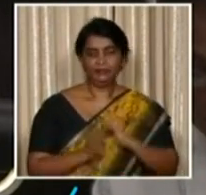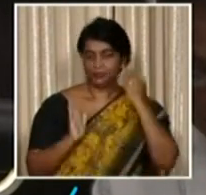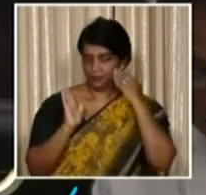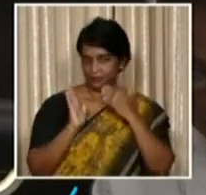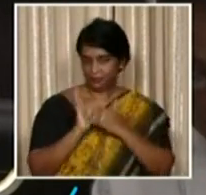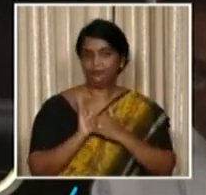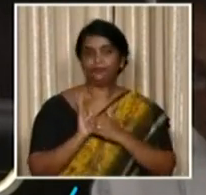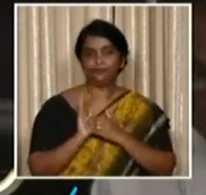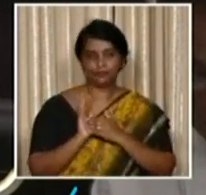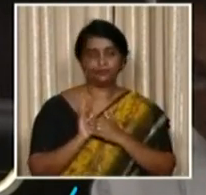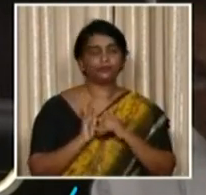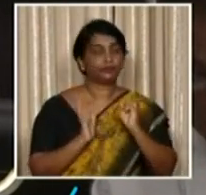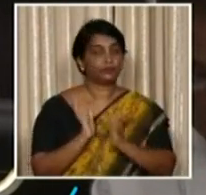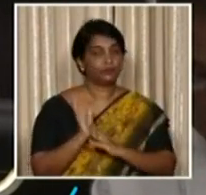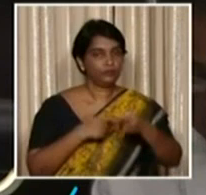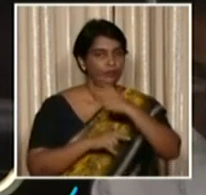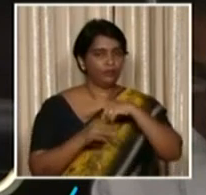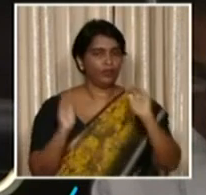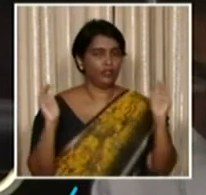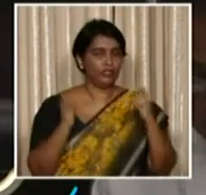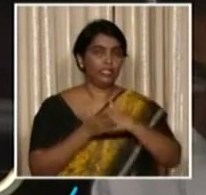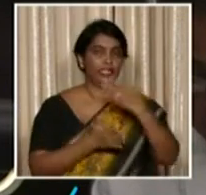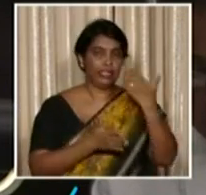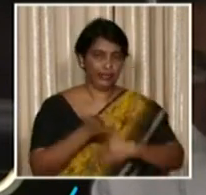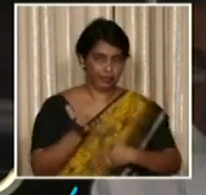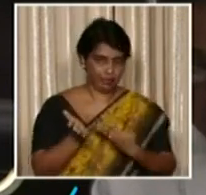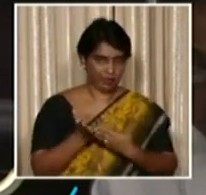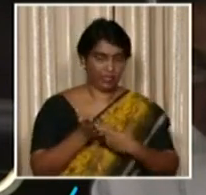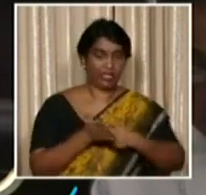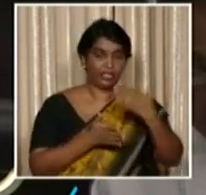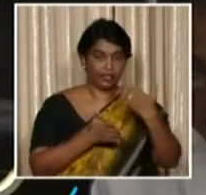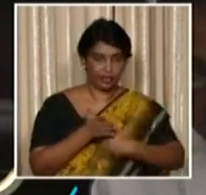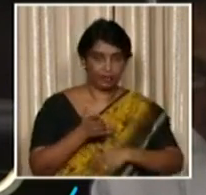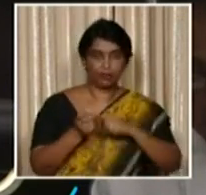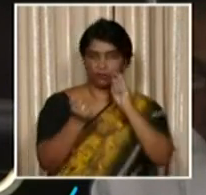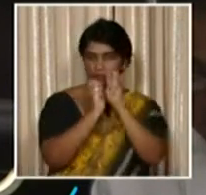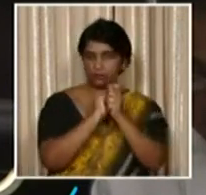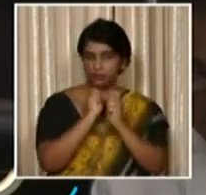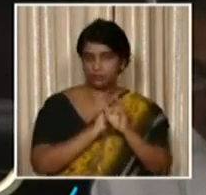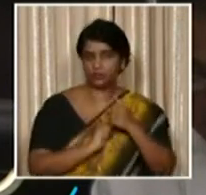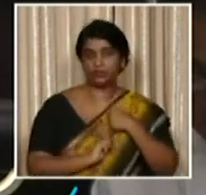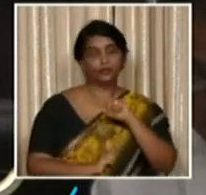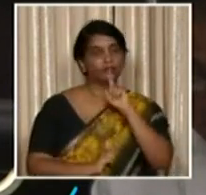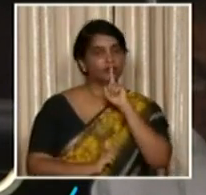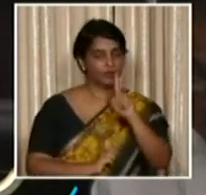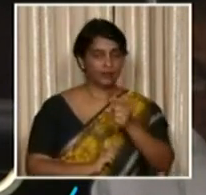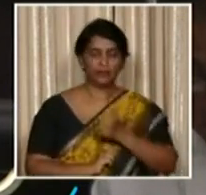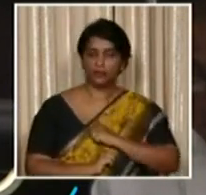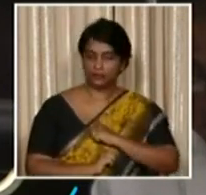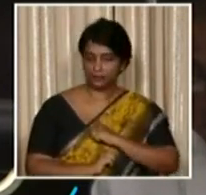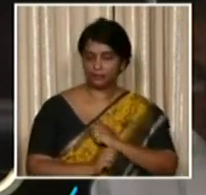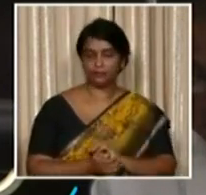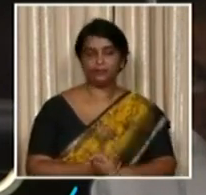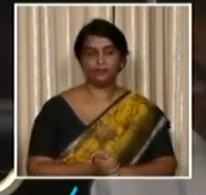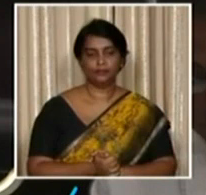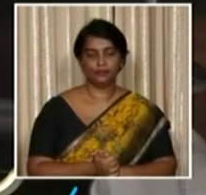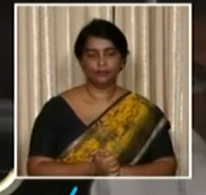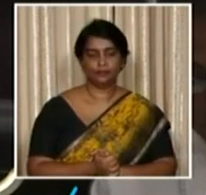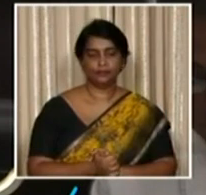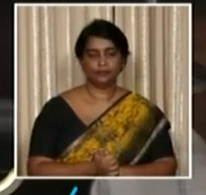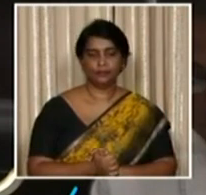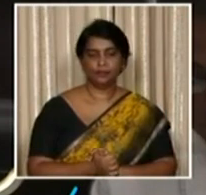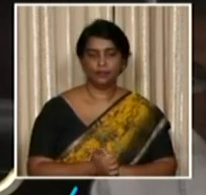සම්බන්ධයෙන් කාරක සභාවේ කෙටි වාර්තාවක් තියෙනවා. මං ඒ වාර්තාවේ සංශෝධන වගයක් තියෙනවා, ඒ ඉදිරිපත් කරන්න කැමති.